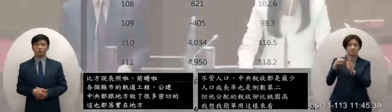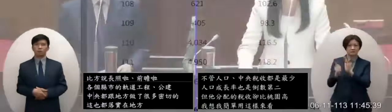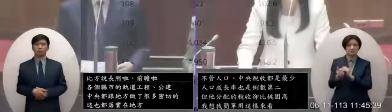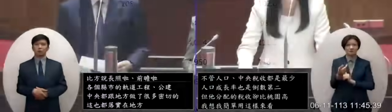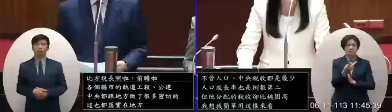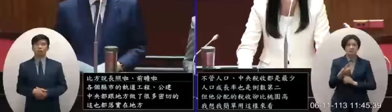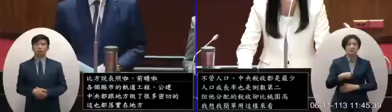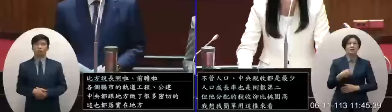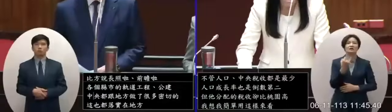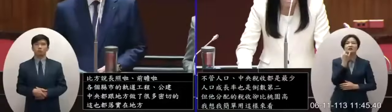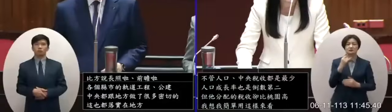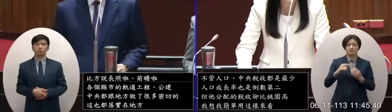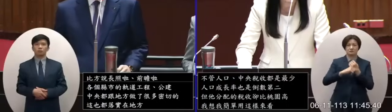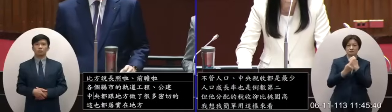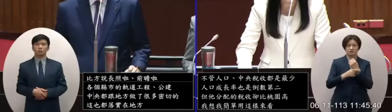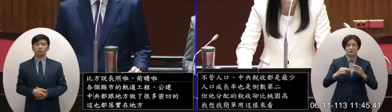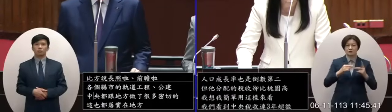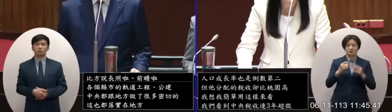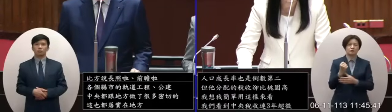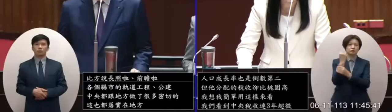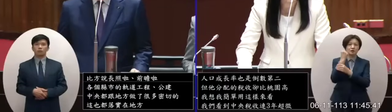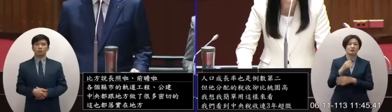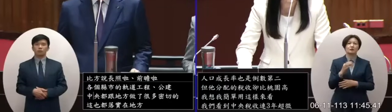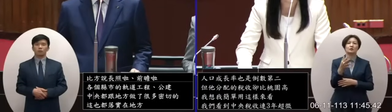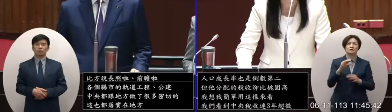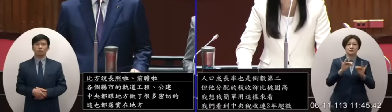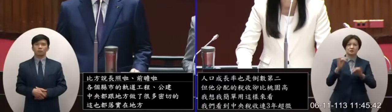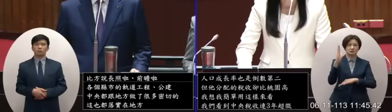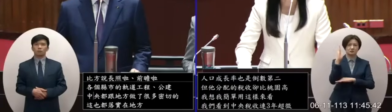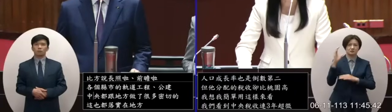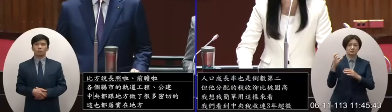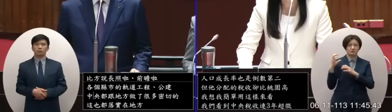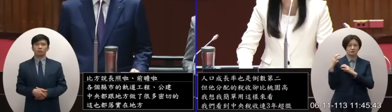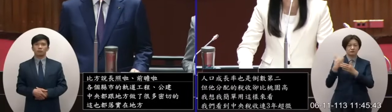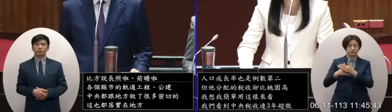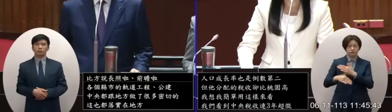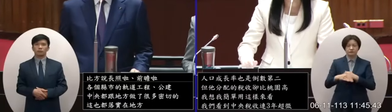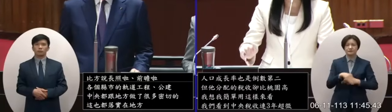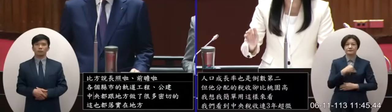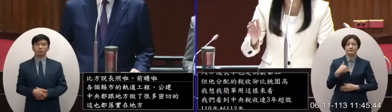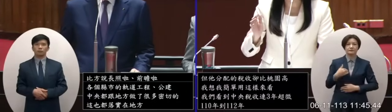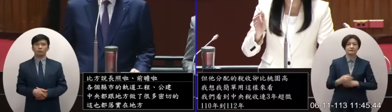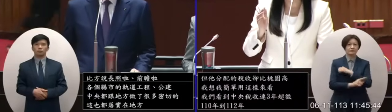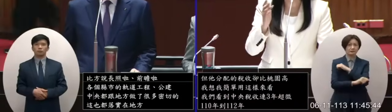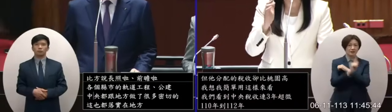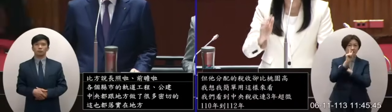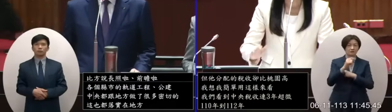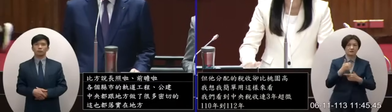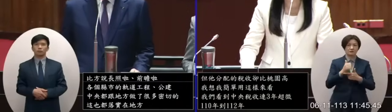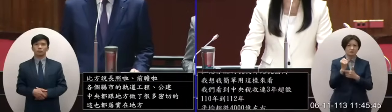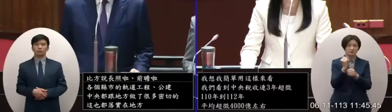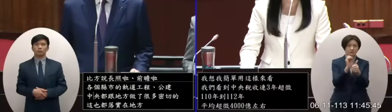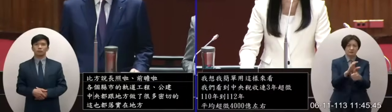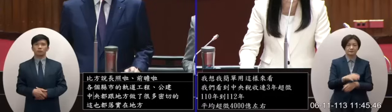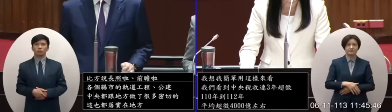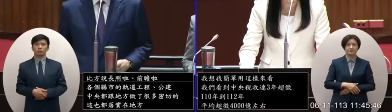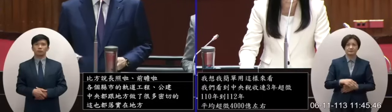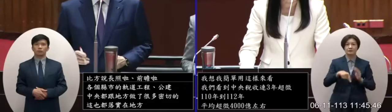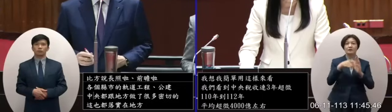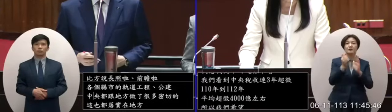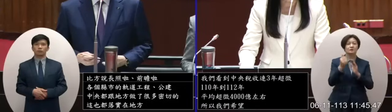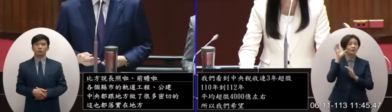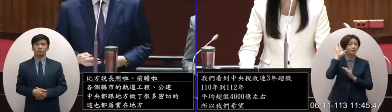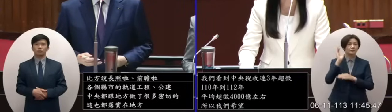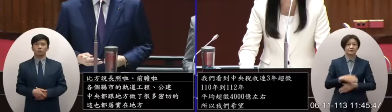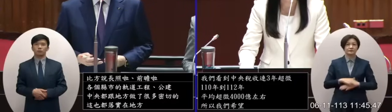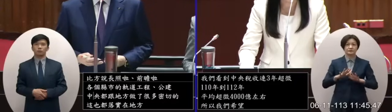长哦，都能够支持这个修法，来减轻地方财政的一个负担哦。那最后还有一个这个建议哦，也让这个院长听听看